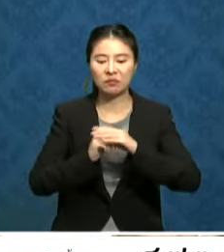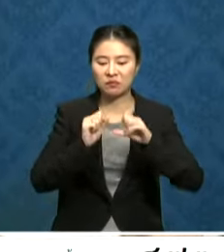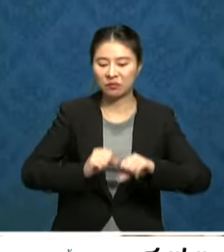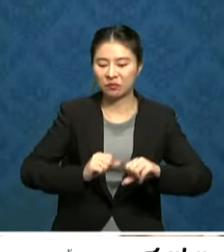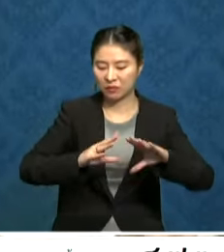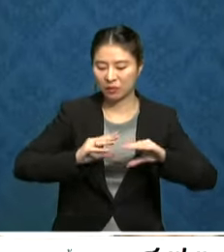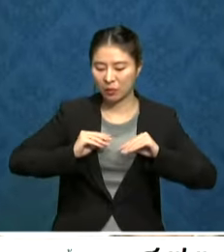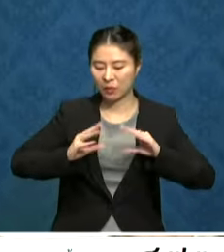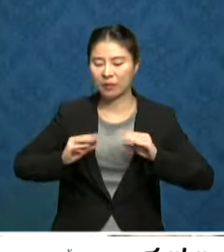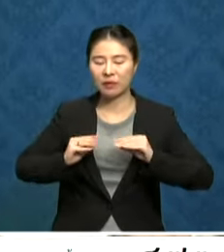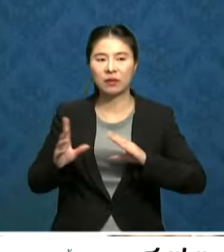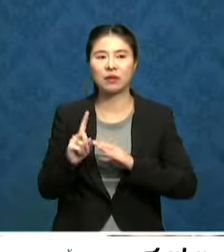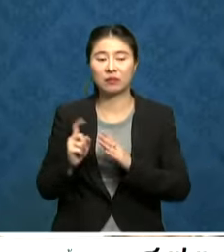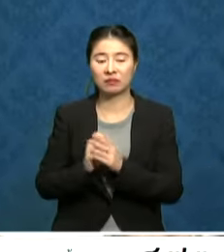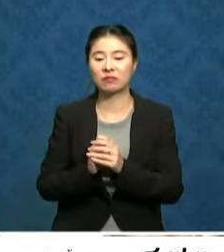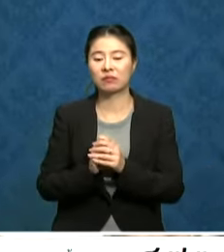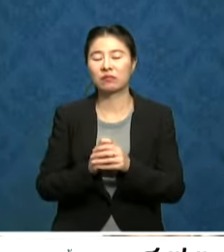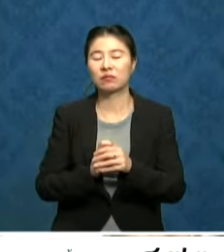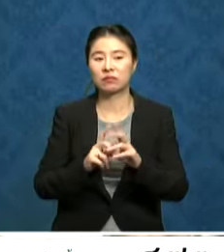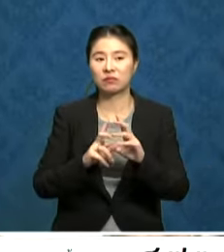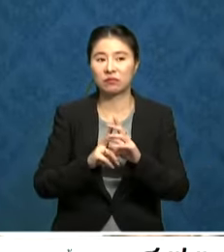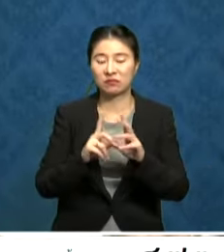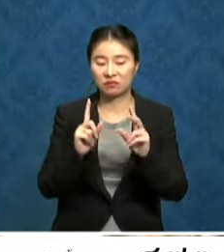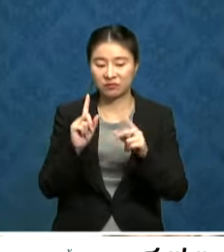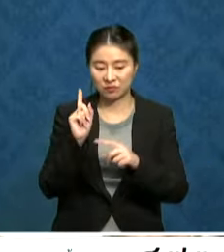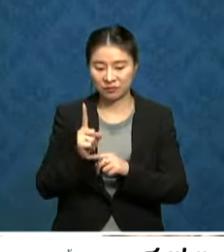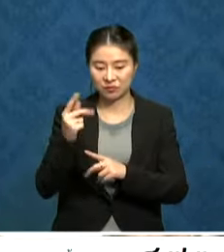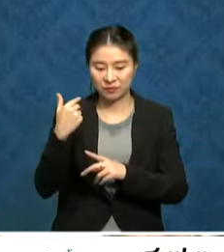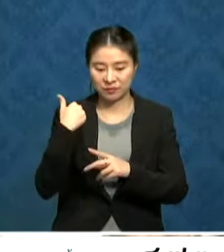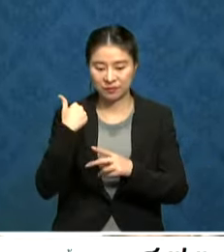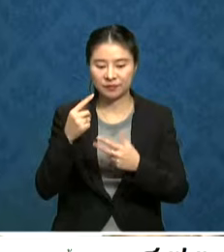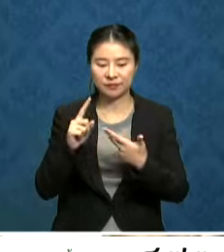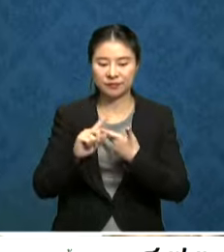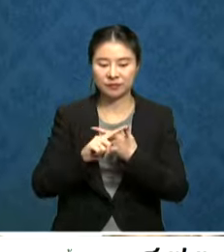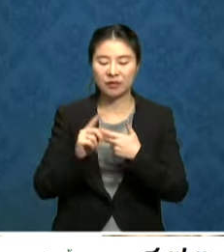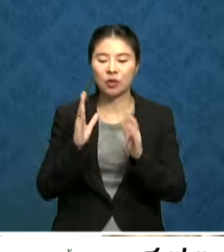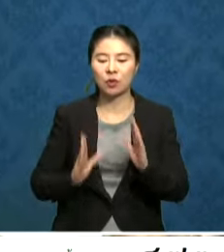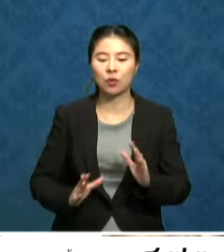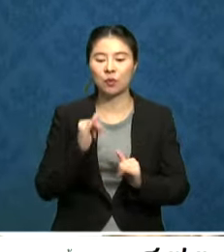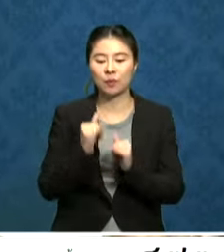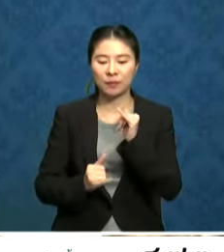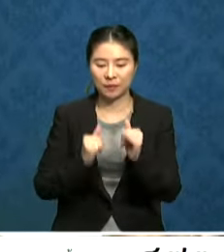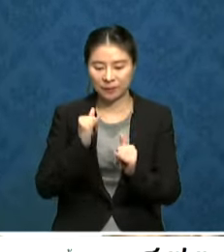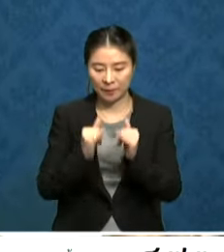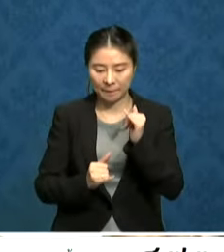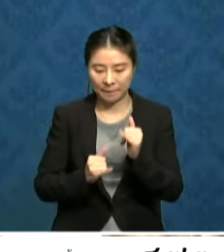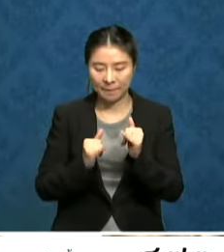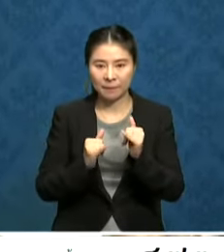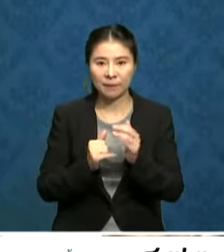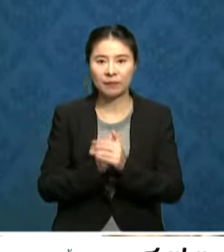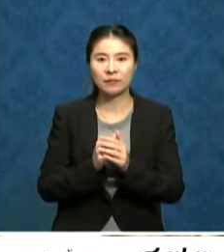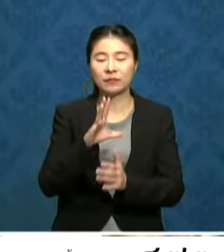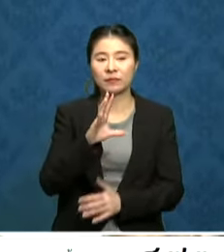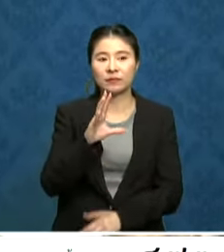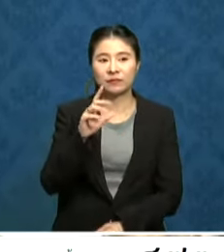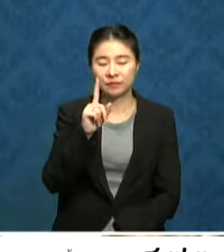ไม่ต้องมีองค์ประกอบด้วยกัน 2ข้อด้วยกันข้อแรกค่ะคือต้องมีผู้ออกมาใช้สิทธิ์ไม่ต่ำกว่า 1ใน 4ของ